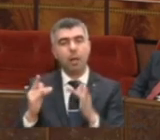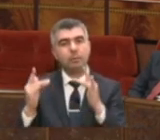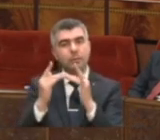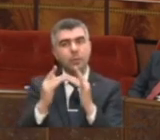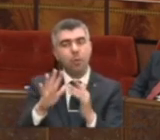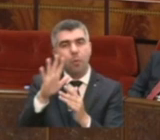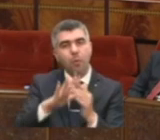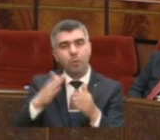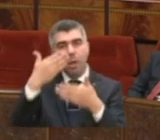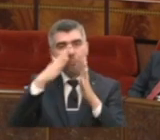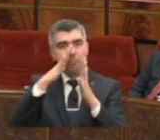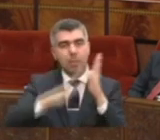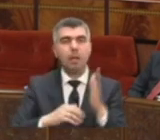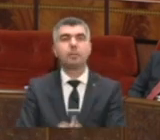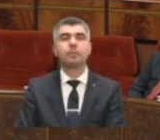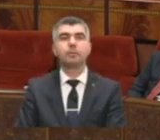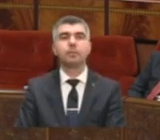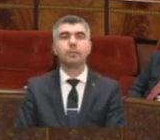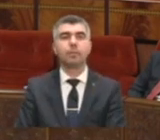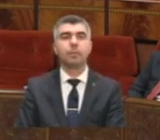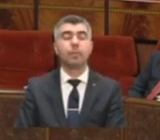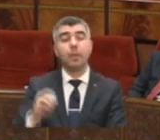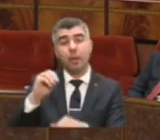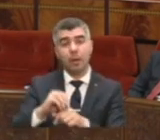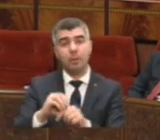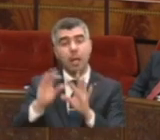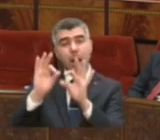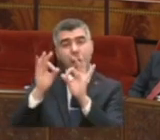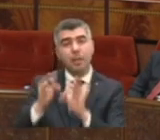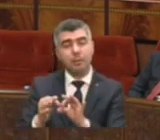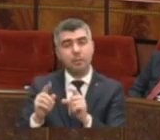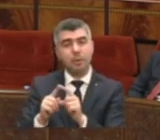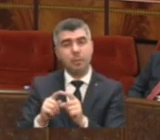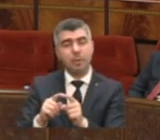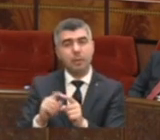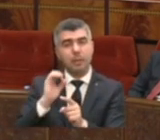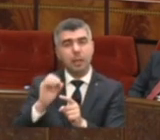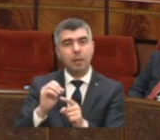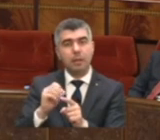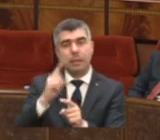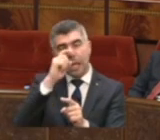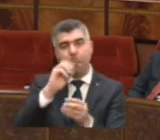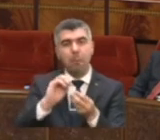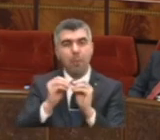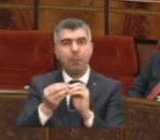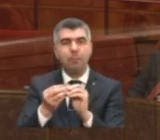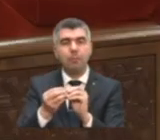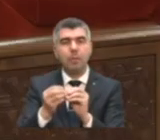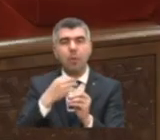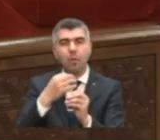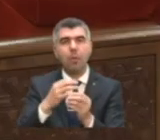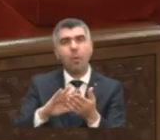مختلف الأقاليم والجهات المملكة. كما أن عدد من هذه المؤسسات تعرف بعض الإكراهات في تدبيرها بسبب الخصائص في